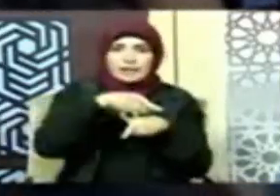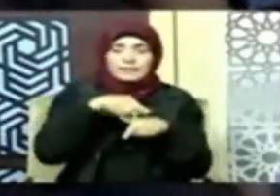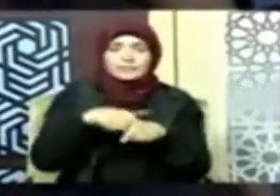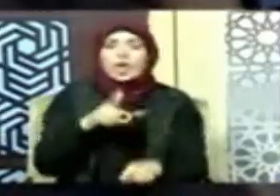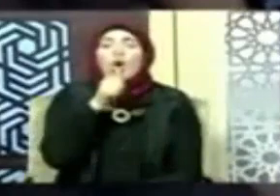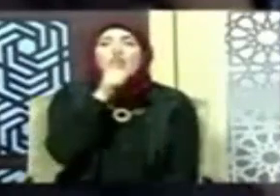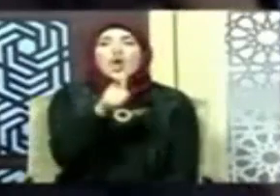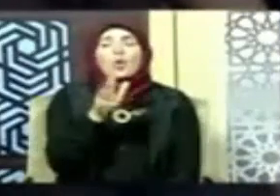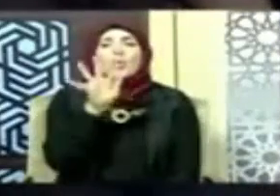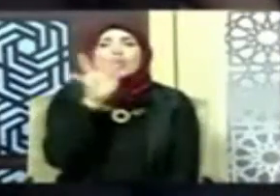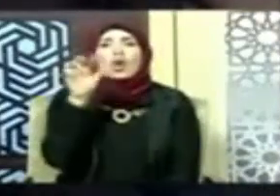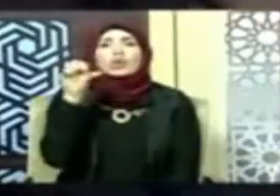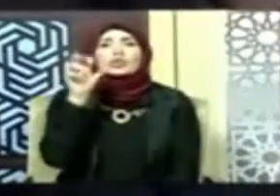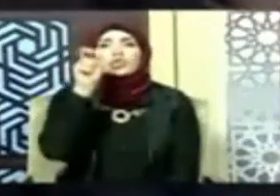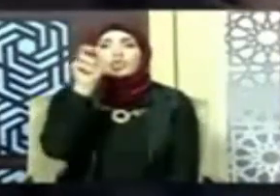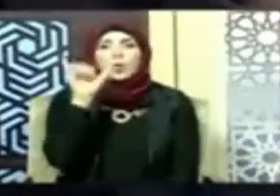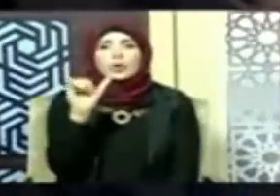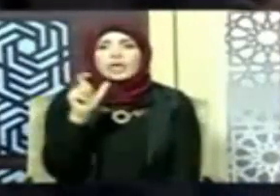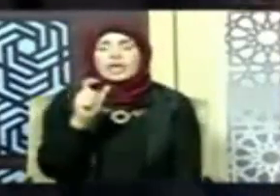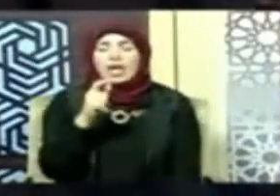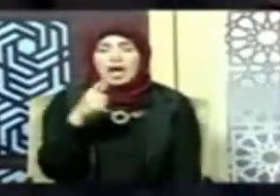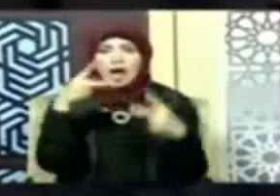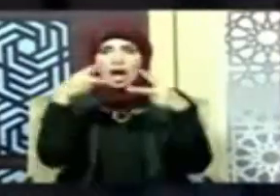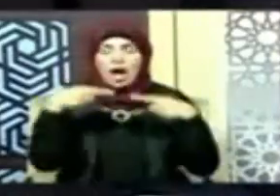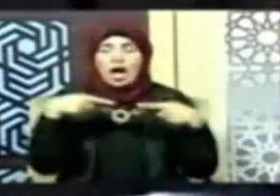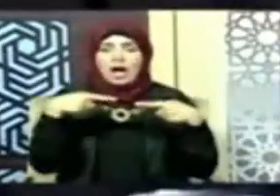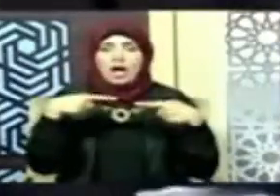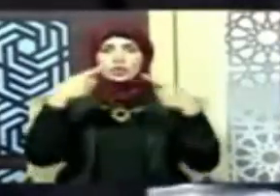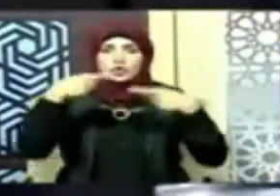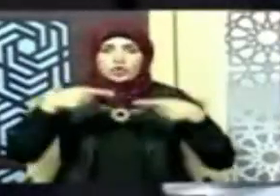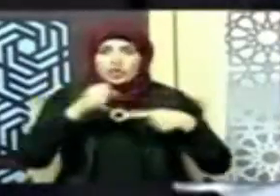مخاطبا نبينا صلى الله عليه وسلم: